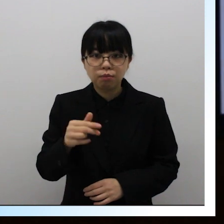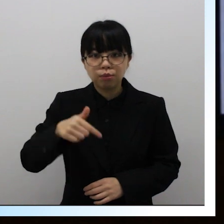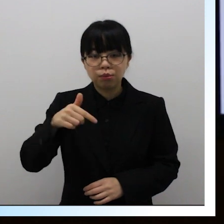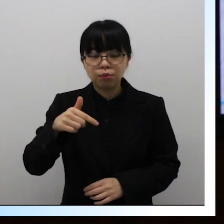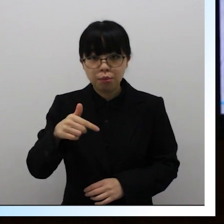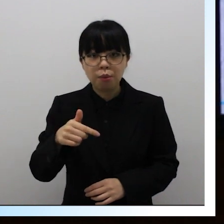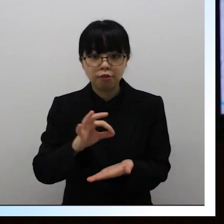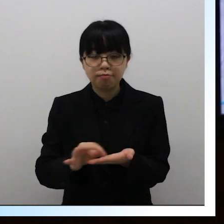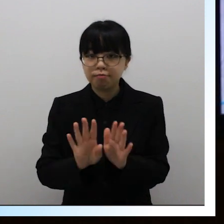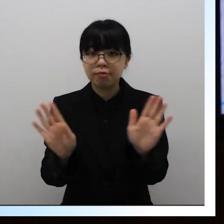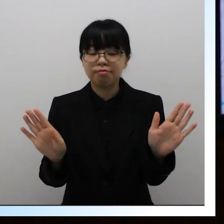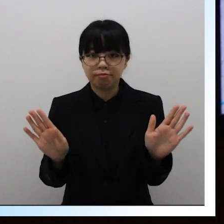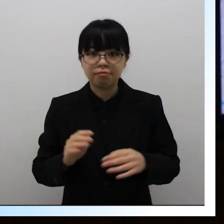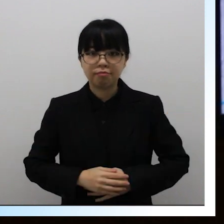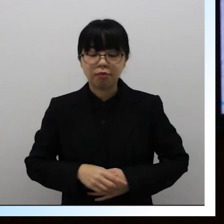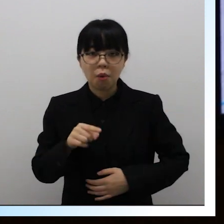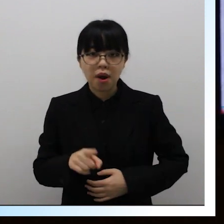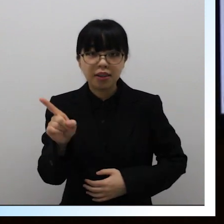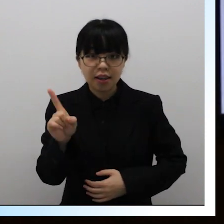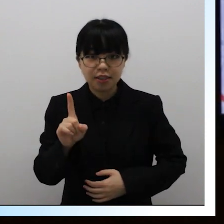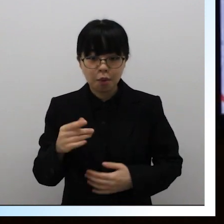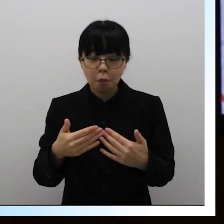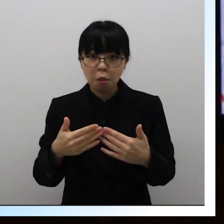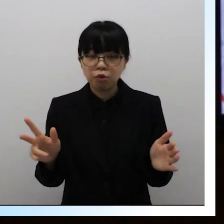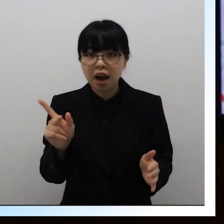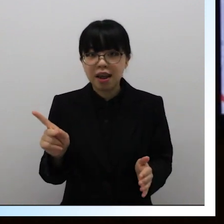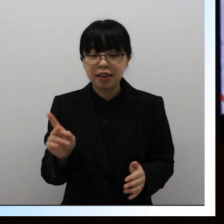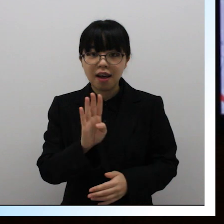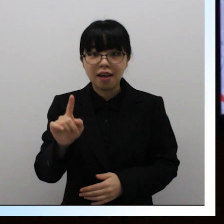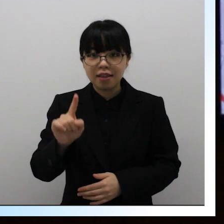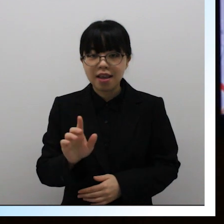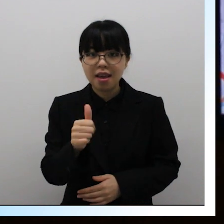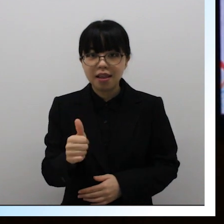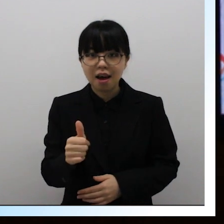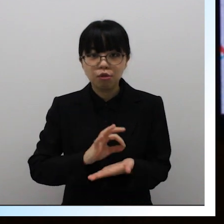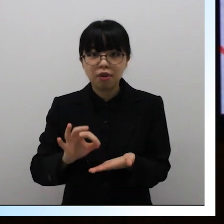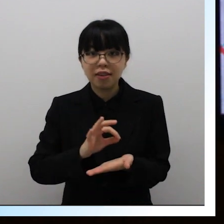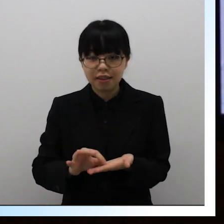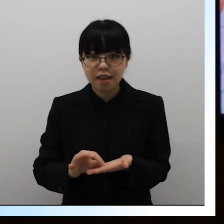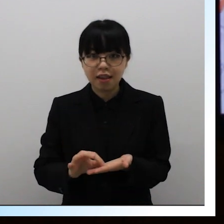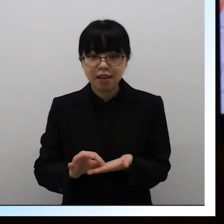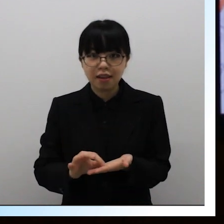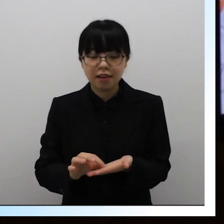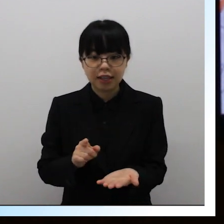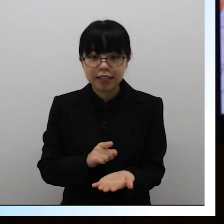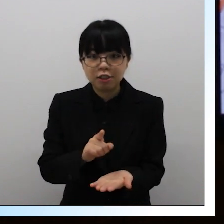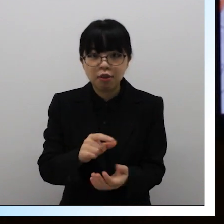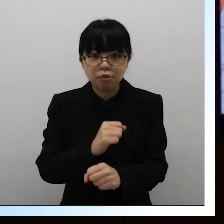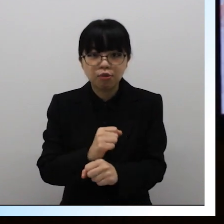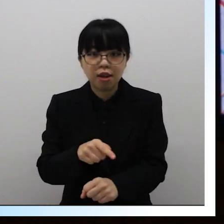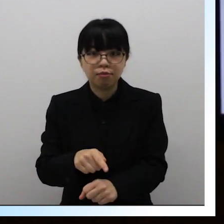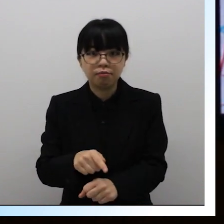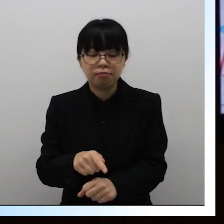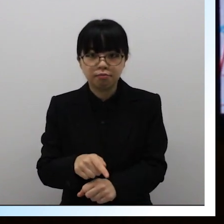された地形図を活用したサービスですのでこれを利用して作られた地図は個人利用、商用利用も可能となっ